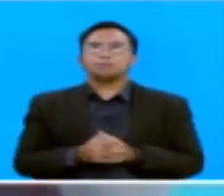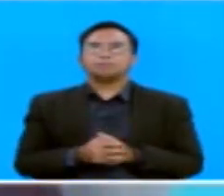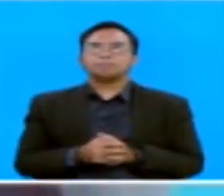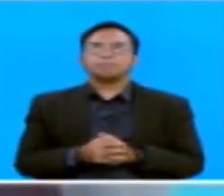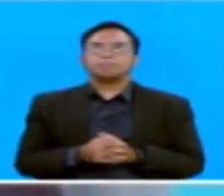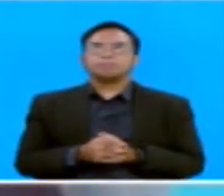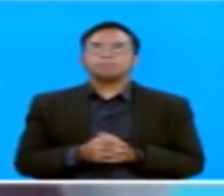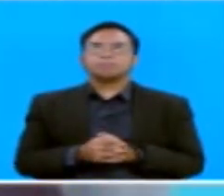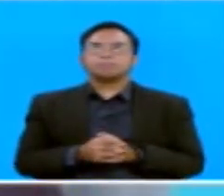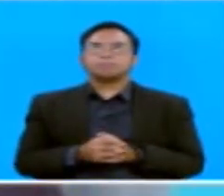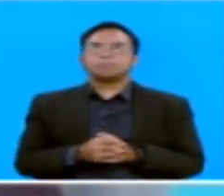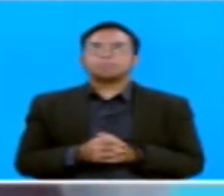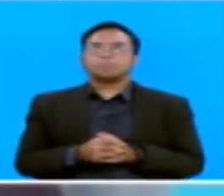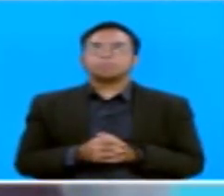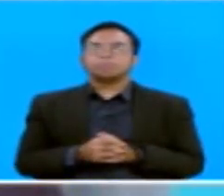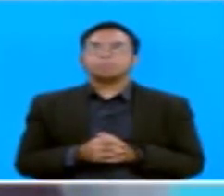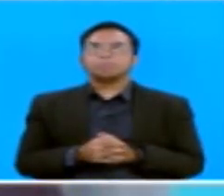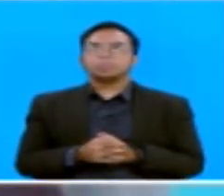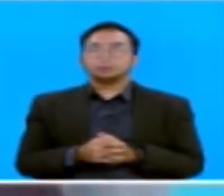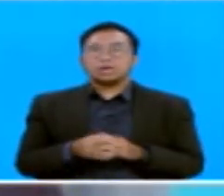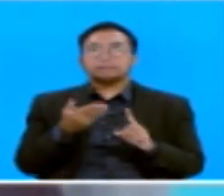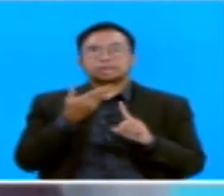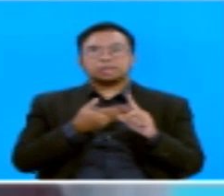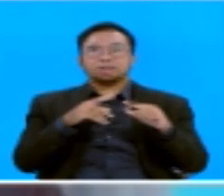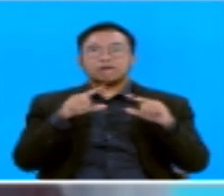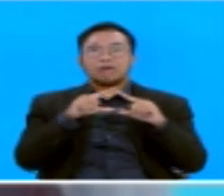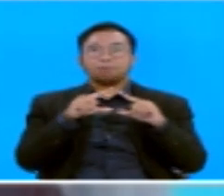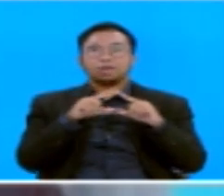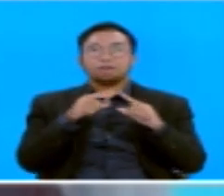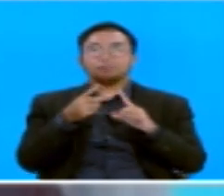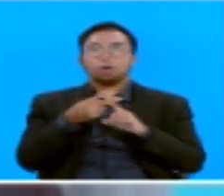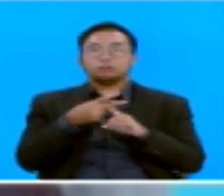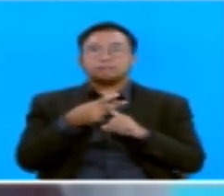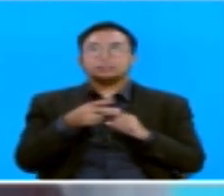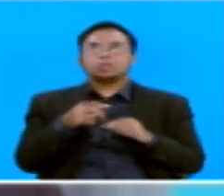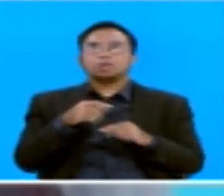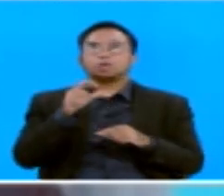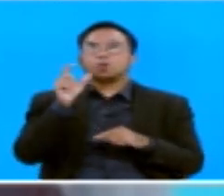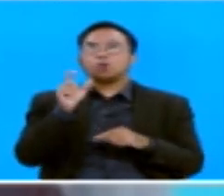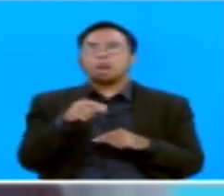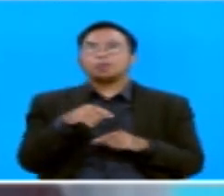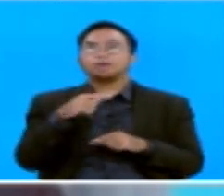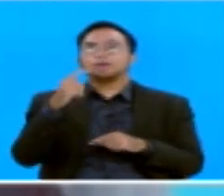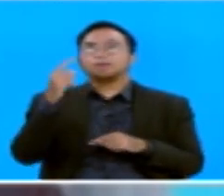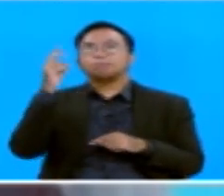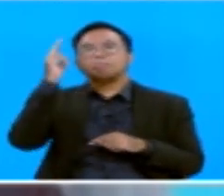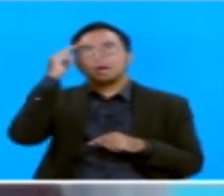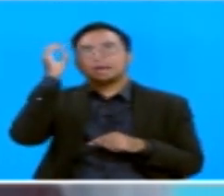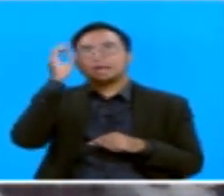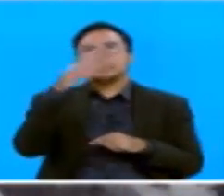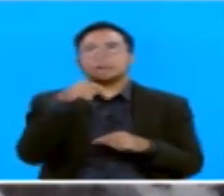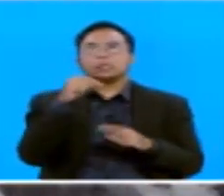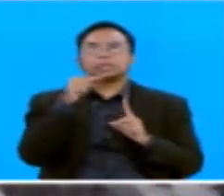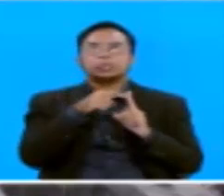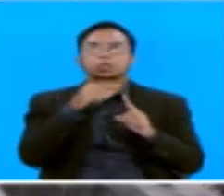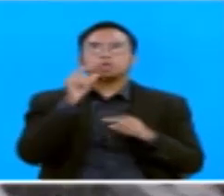Untuk Bapak Ahmad Fauzi ini, sebenarnya beliau seorang tokoh masyarakat. Beliau juga seorang ustadz di wilayah